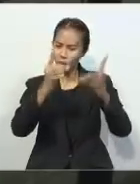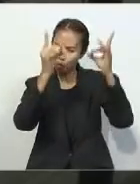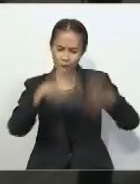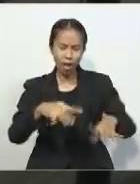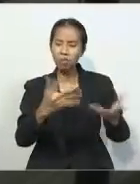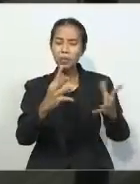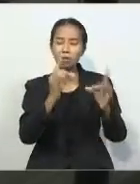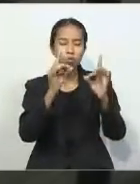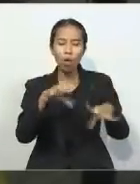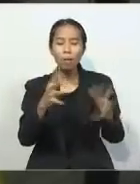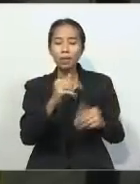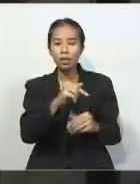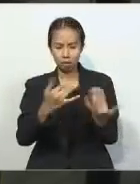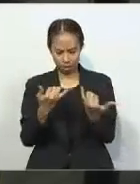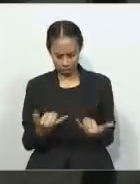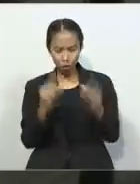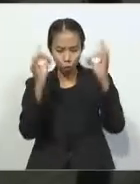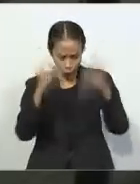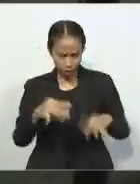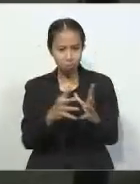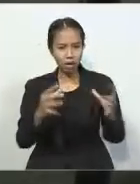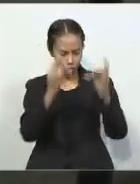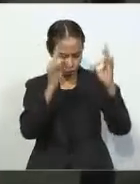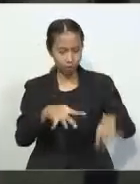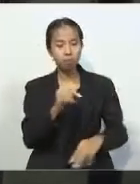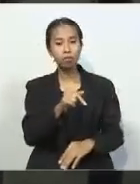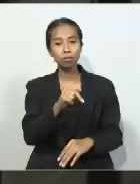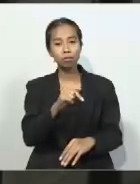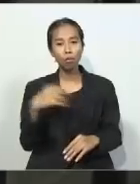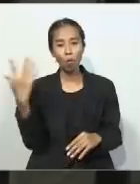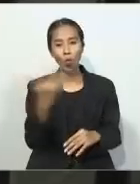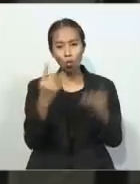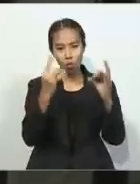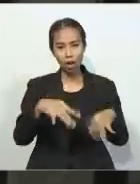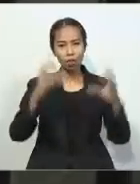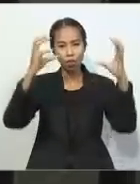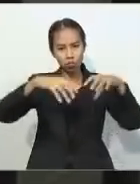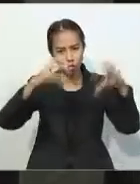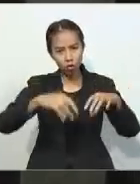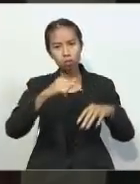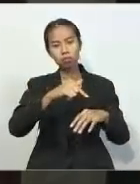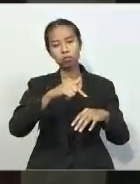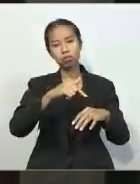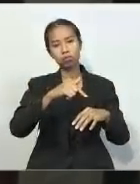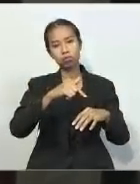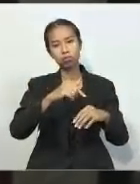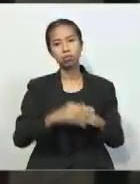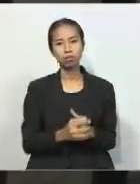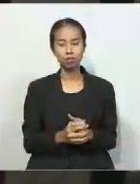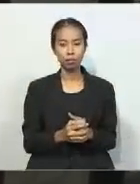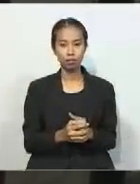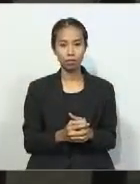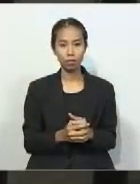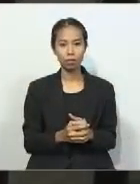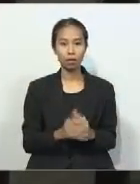ตอนนี้ครับอันนี้มันรุนแรงมากทีก่อนที่ทุกมาครับนี่ออกไปครับมันไม่แรงมันนี่มัน